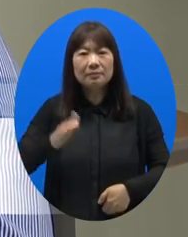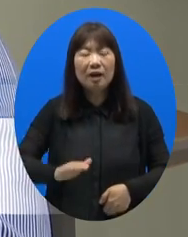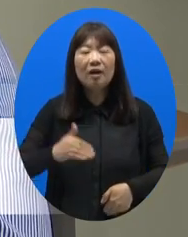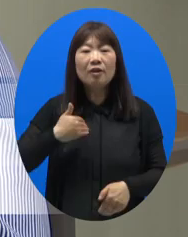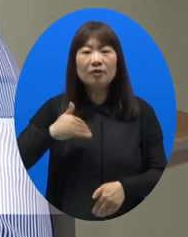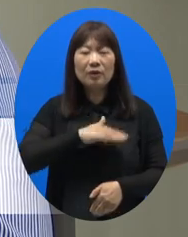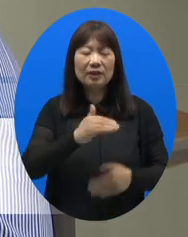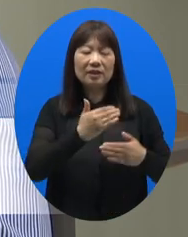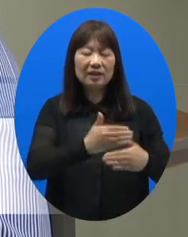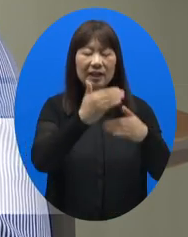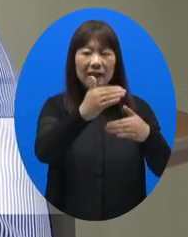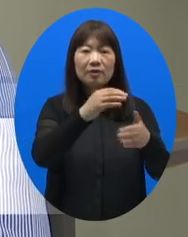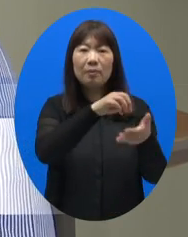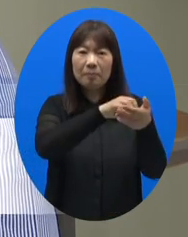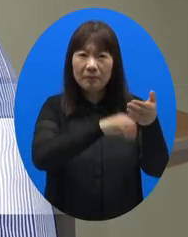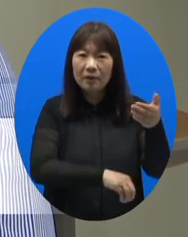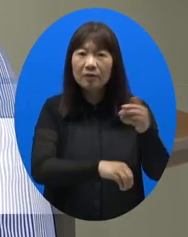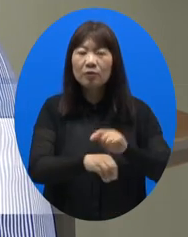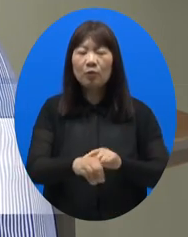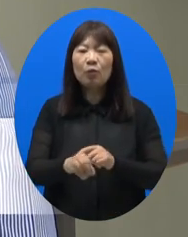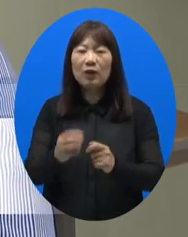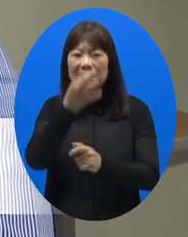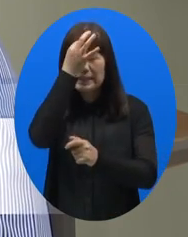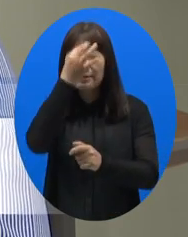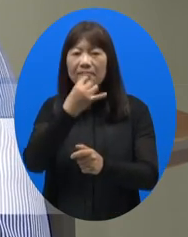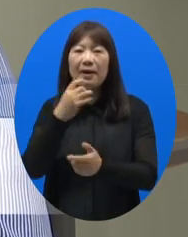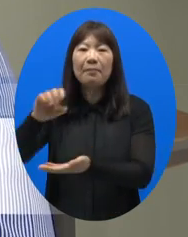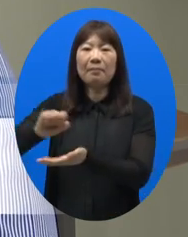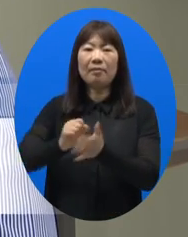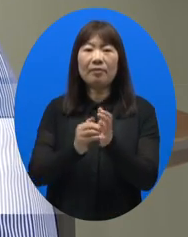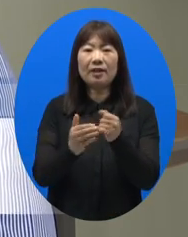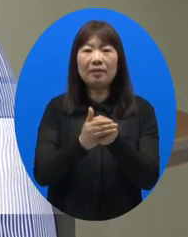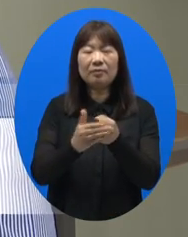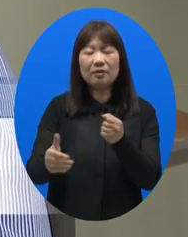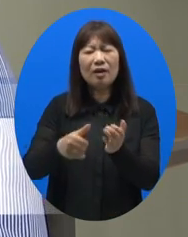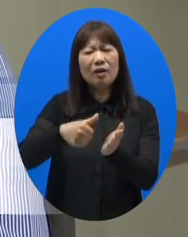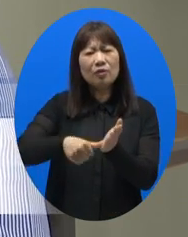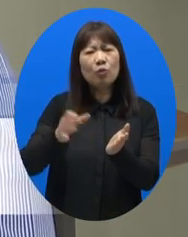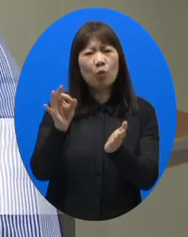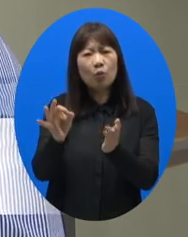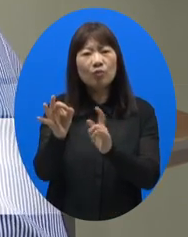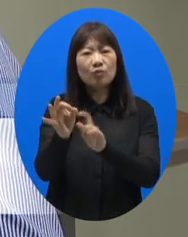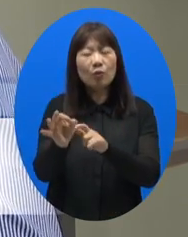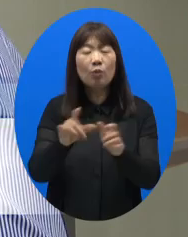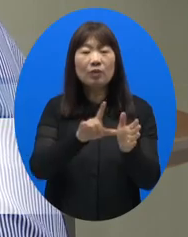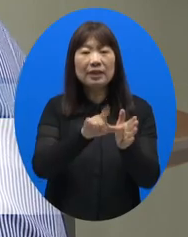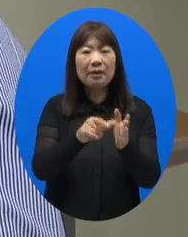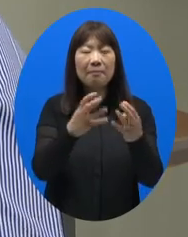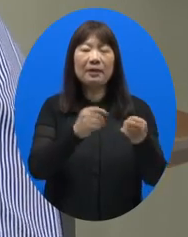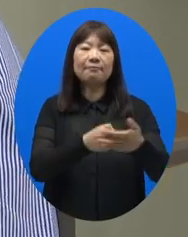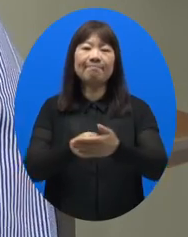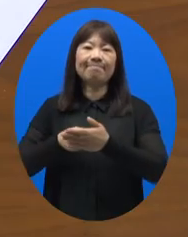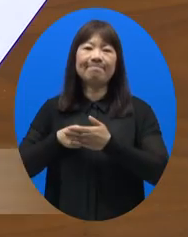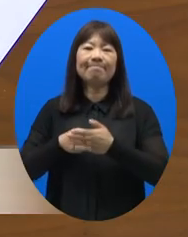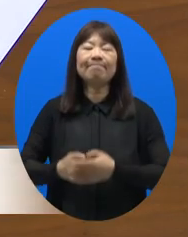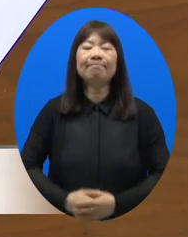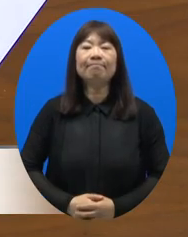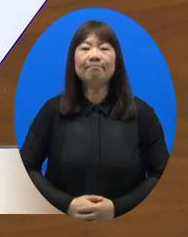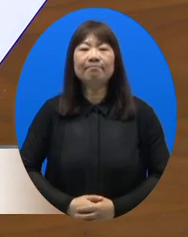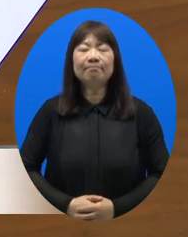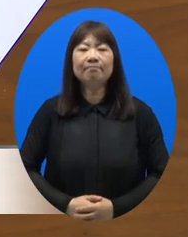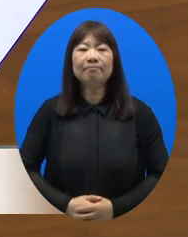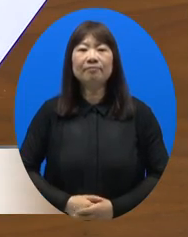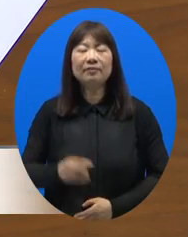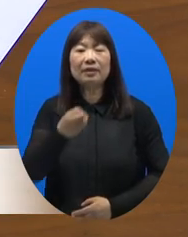그 과정 없이 제가 이 비전을 같아 보니까 뭐 물질적인 라든지 시간적으로도 굉장한 있을 것이고 있습니다